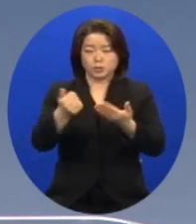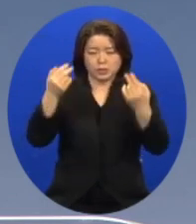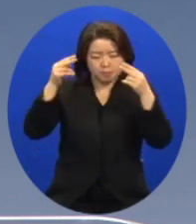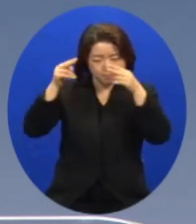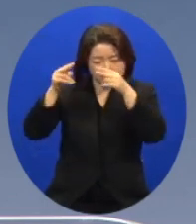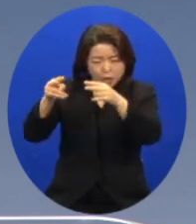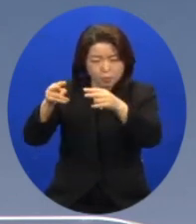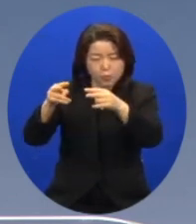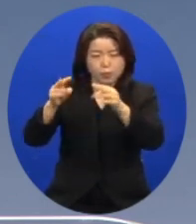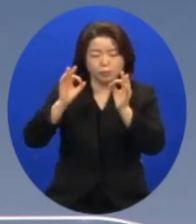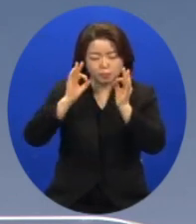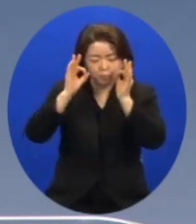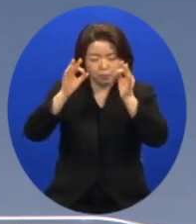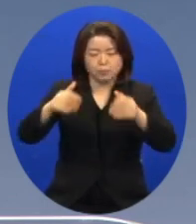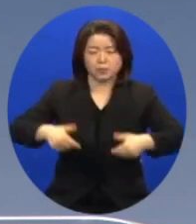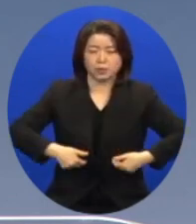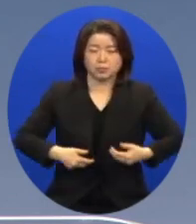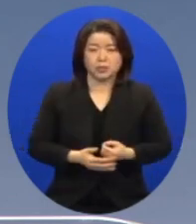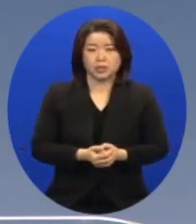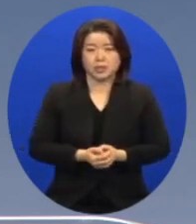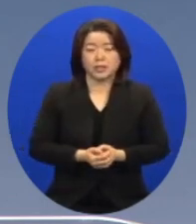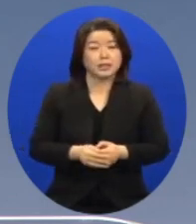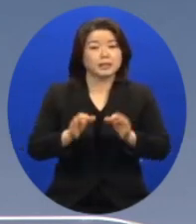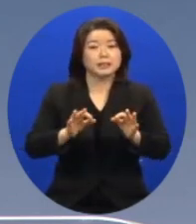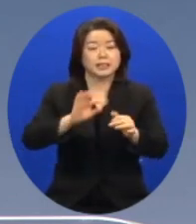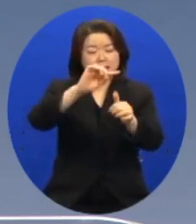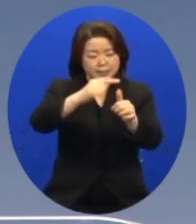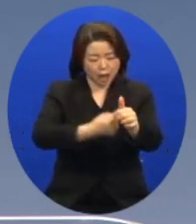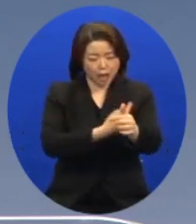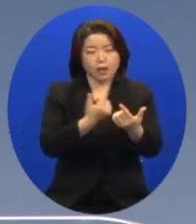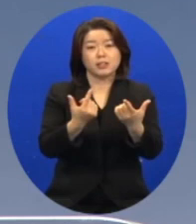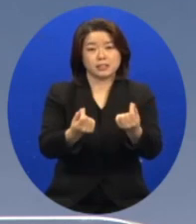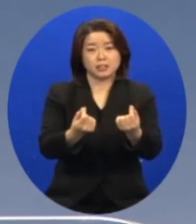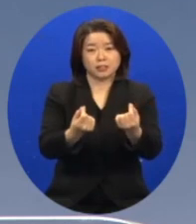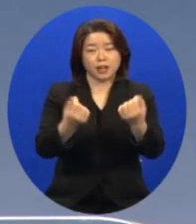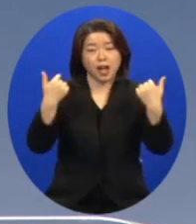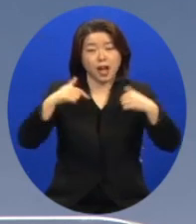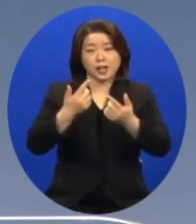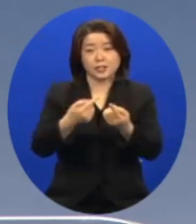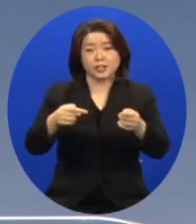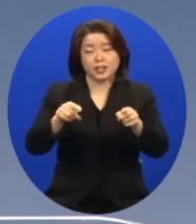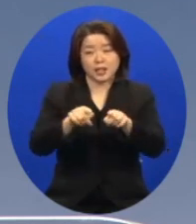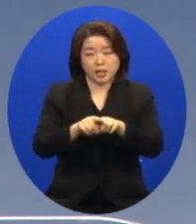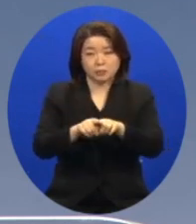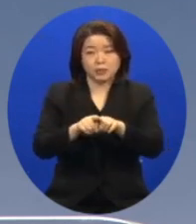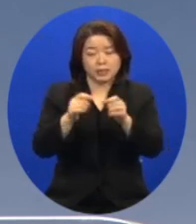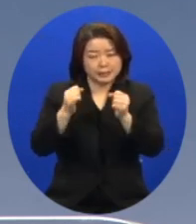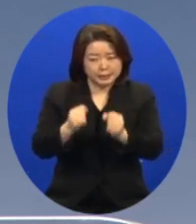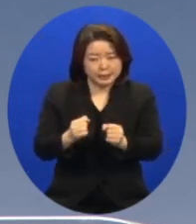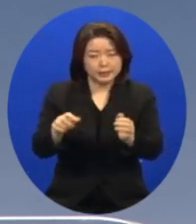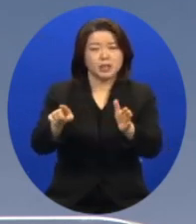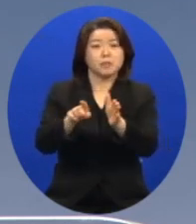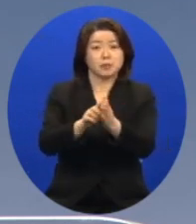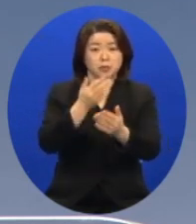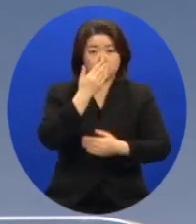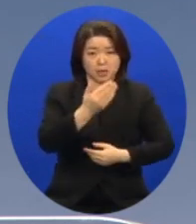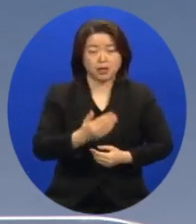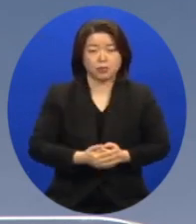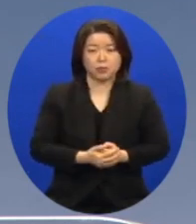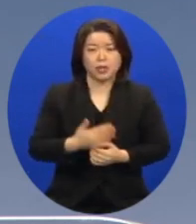해야 합니다 그래서 이제는 자연스럽게 항상 주님이 함께 계시는 것이 믿어지지 듯